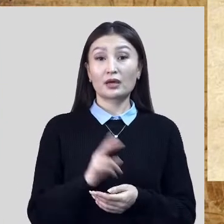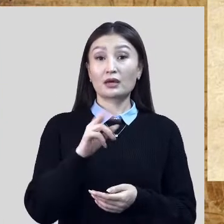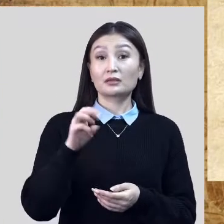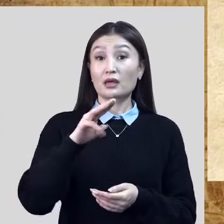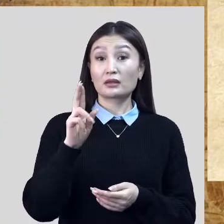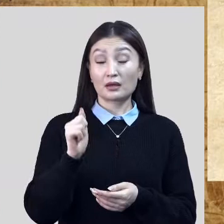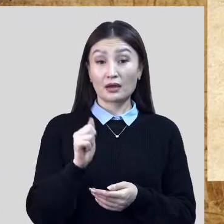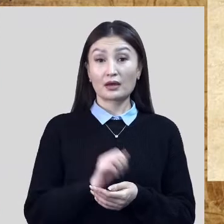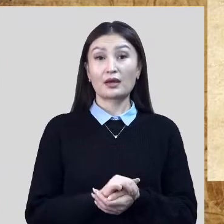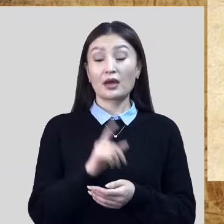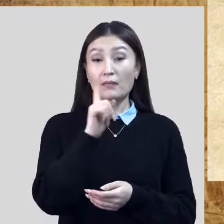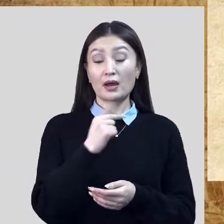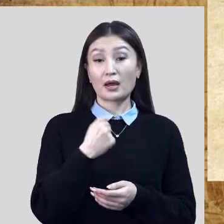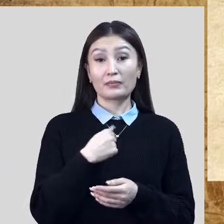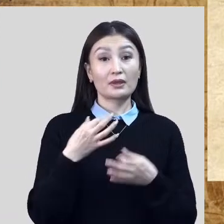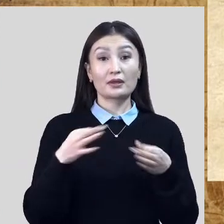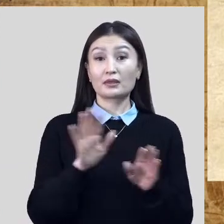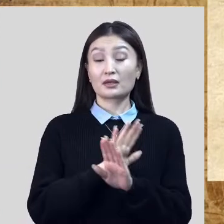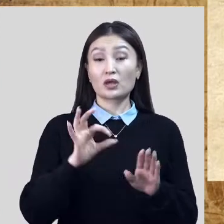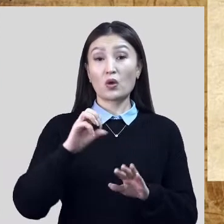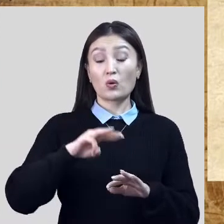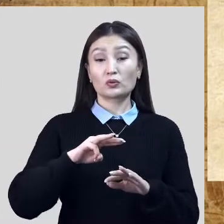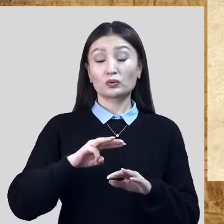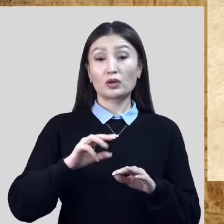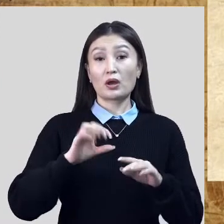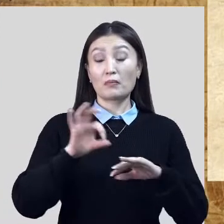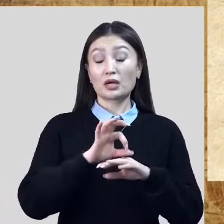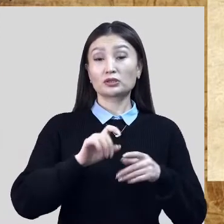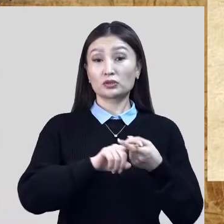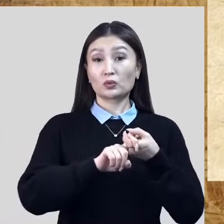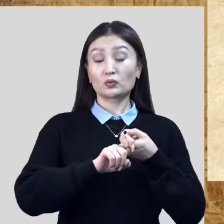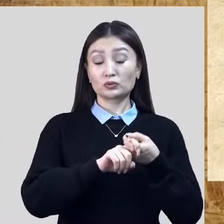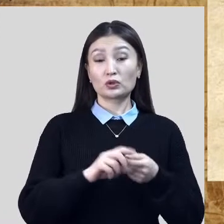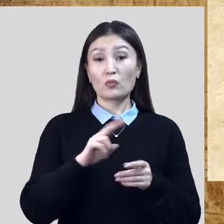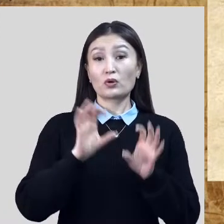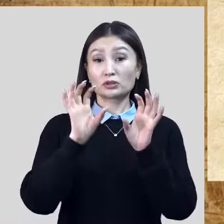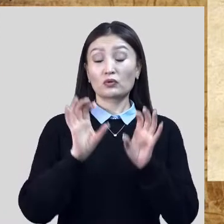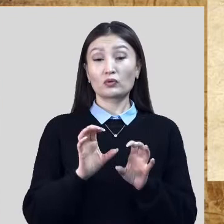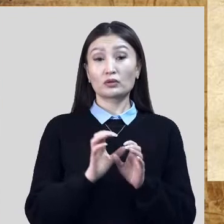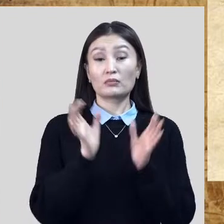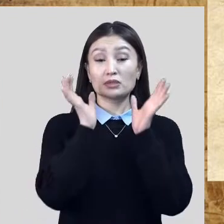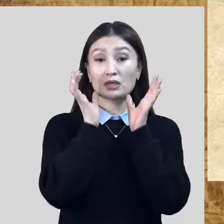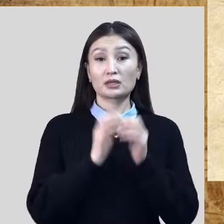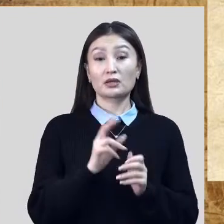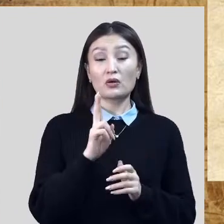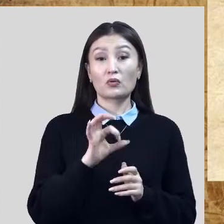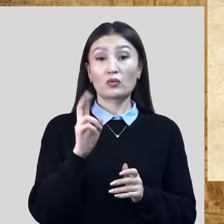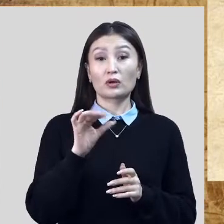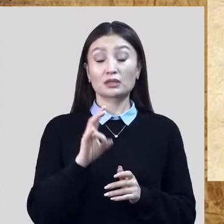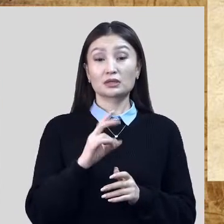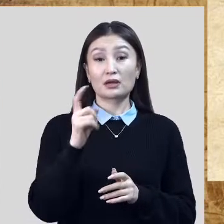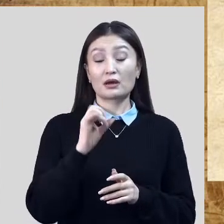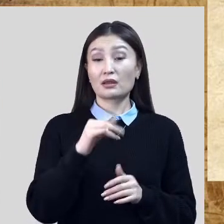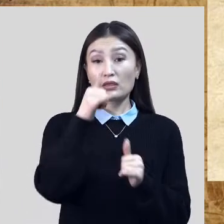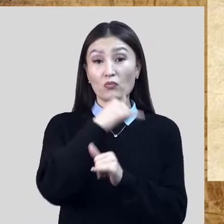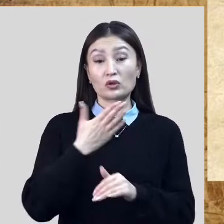«Датка, пока меня не освободят от брачных уз, по законам шариата, не то что вы, даже Коканский хан не может